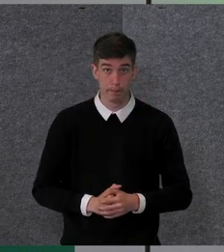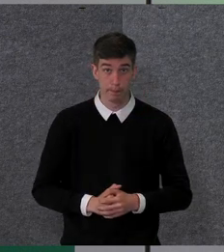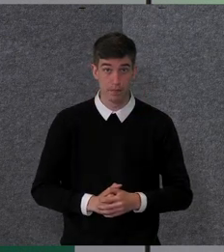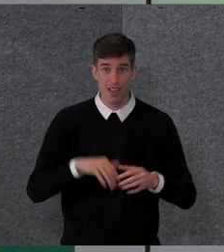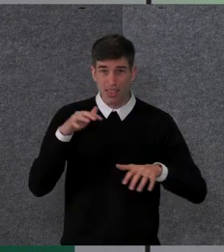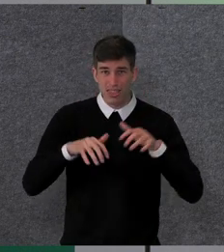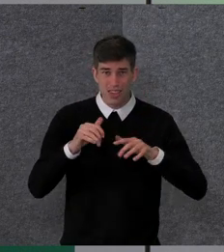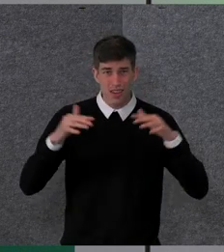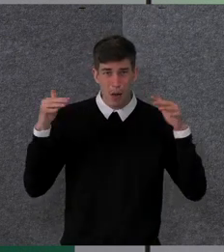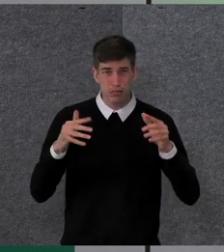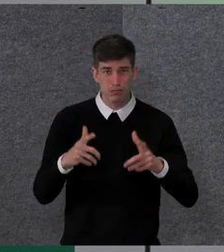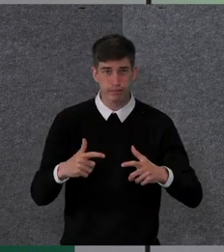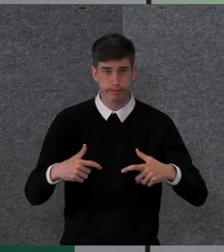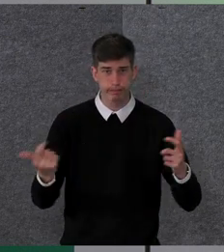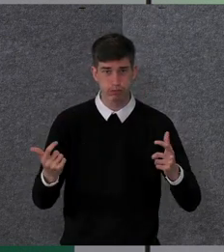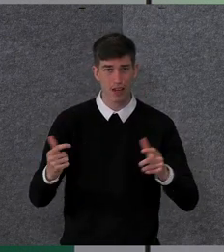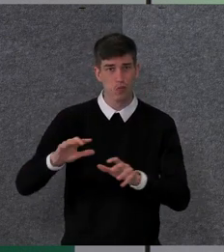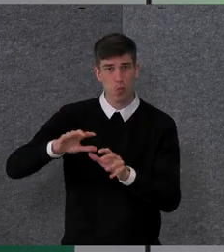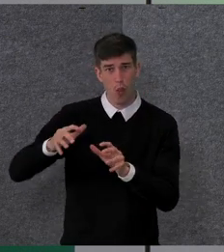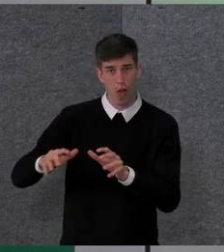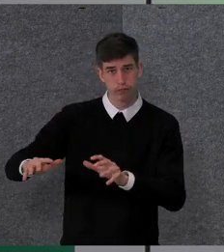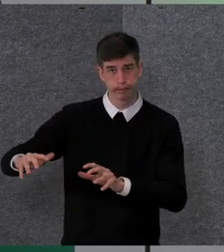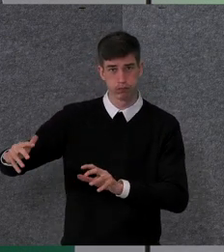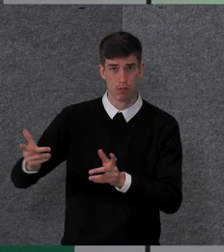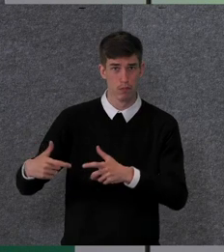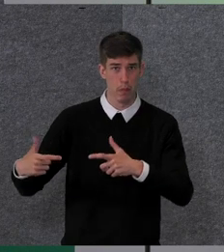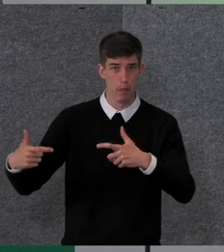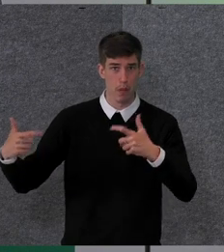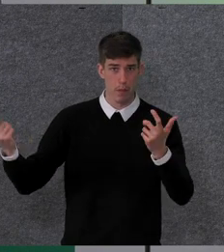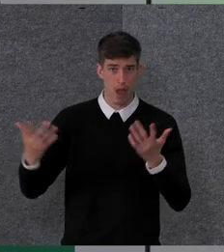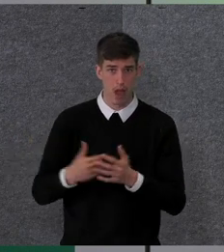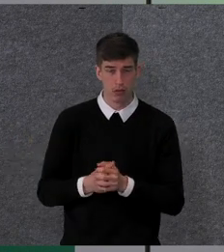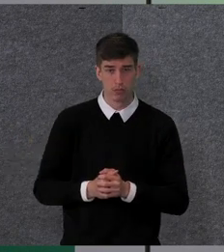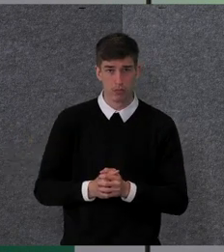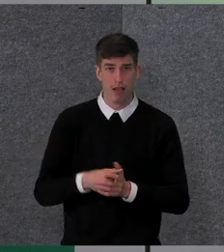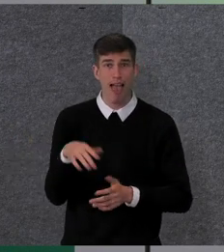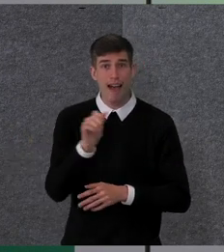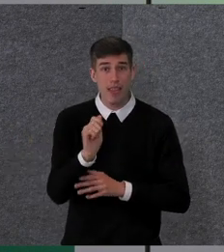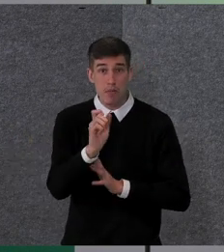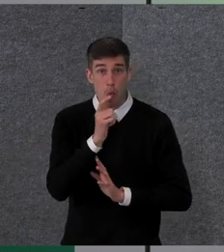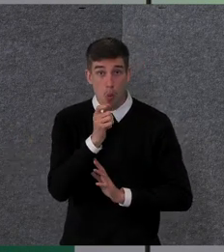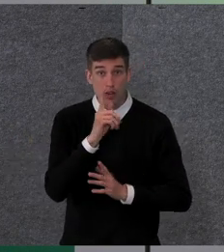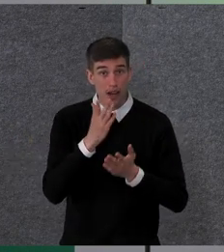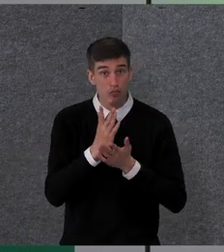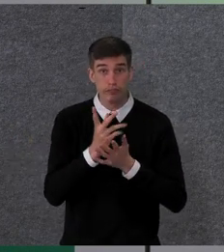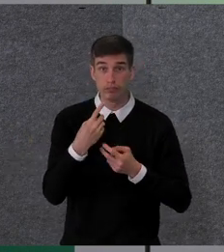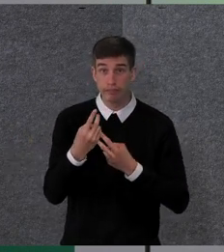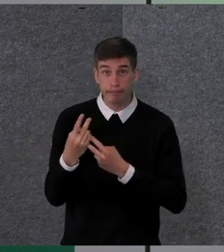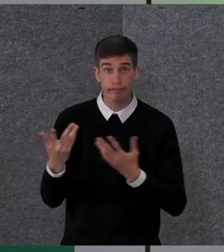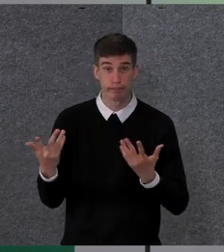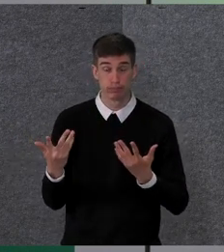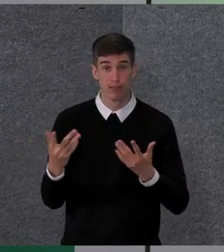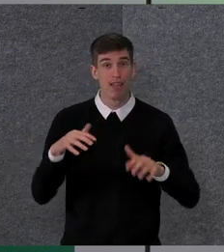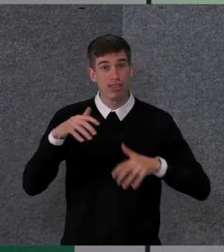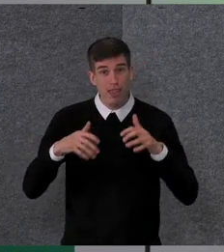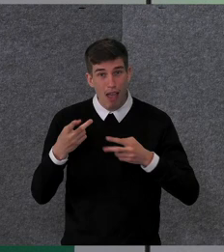Massentierhaltung, Unmengen Gülle, Kraftfutteranbau, Antibiotikaresistenzen, elendlange Tiertransporte sind